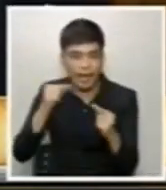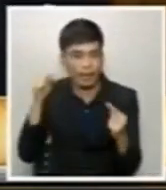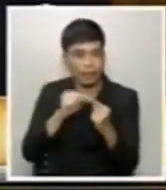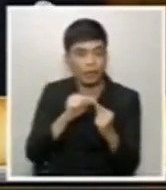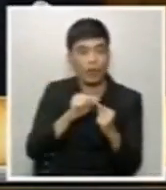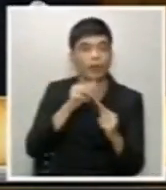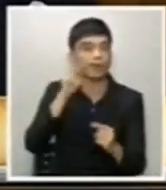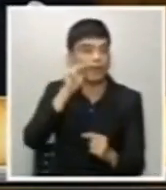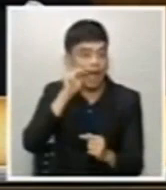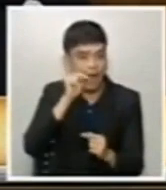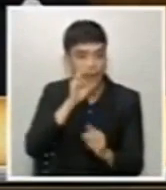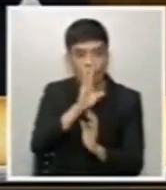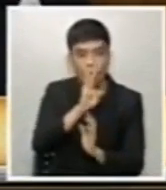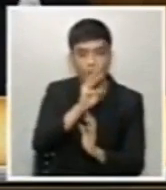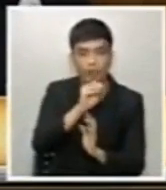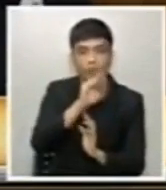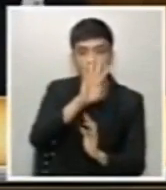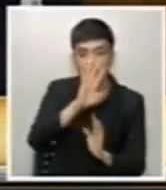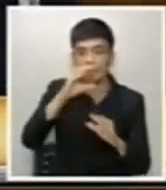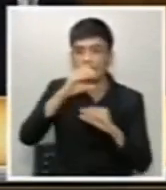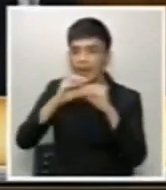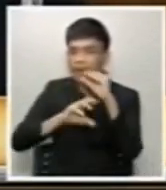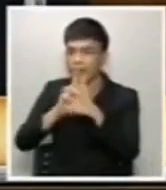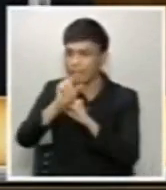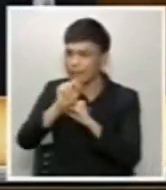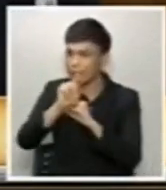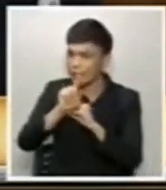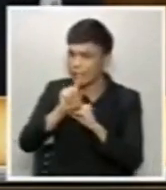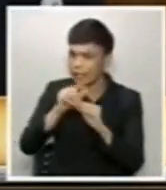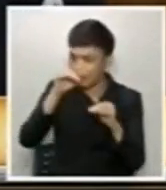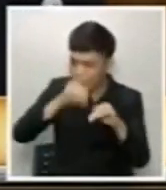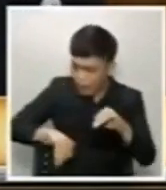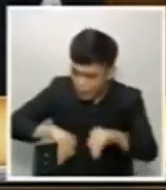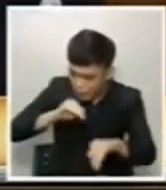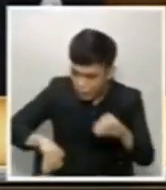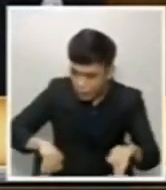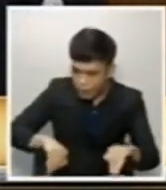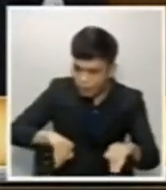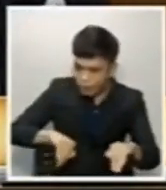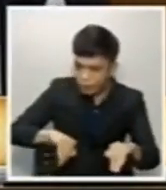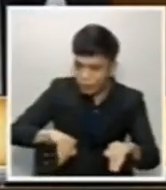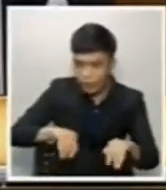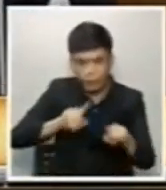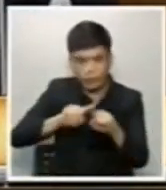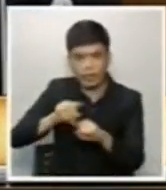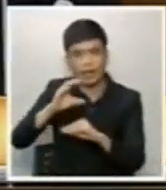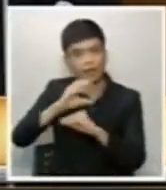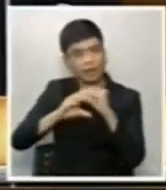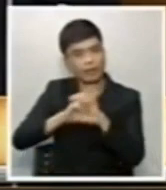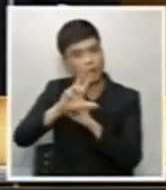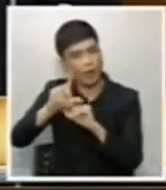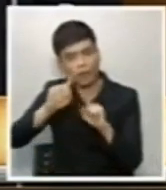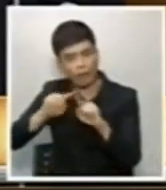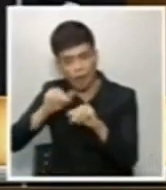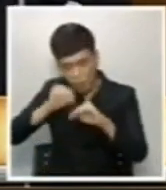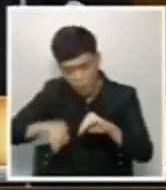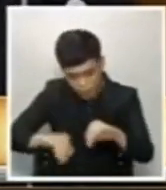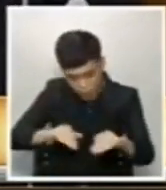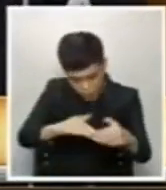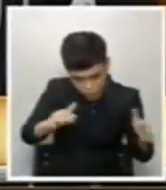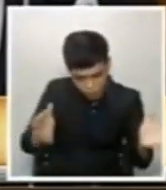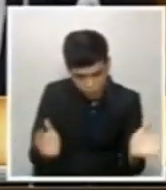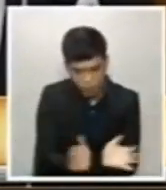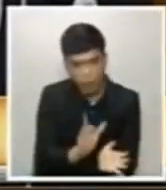วัด341โครงการขุดลอก53จังหวัด392โครงการขุดลอกอ่างเก็บ